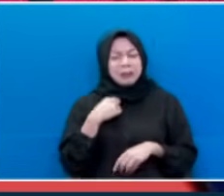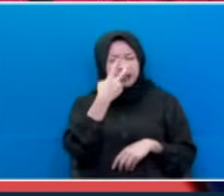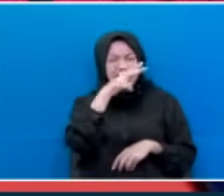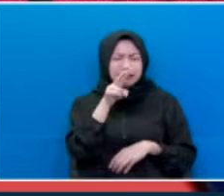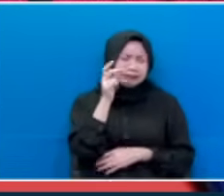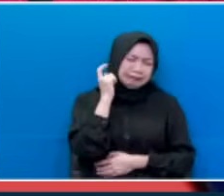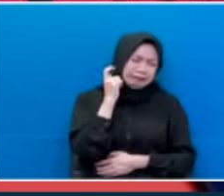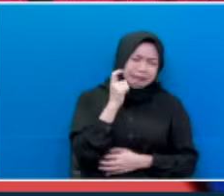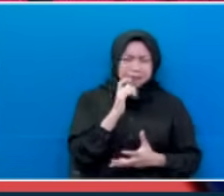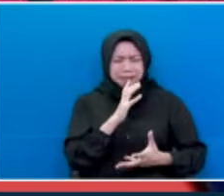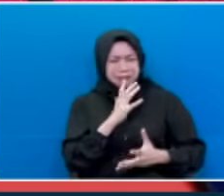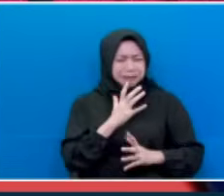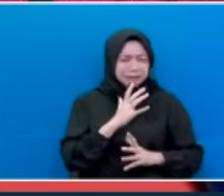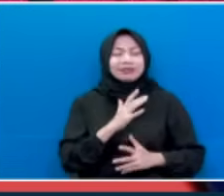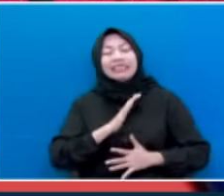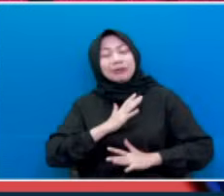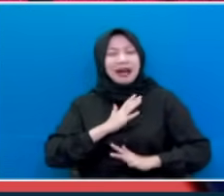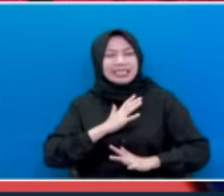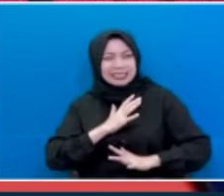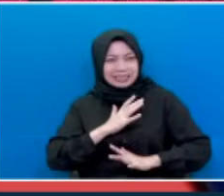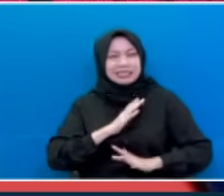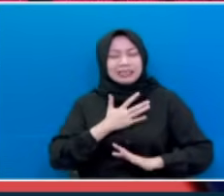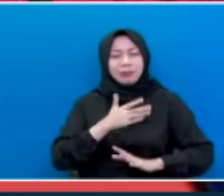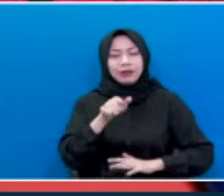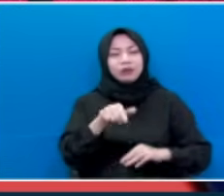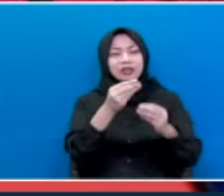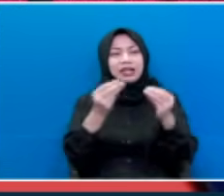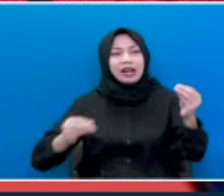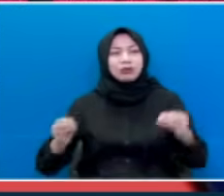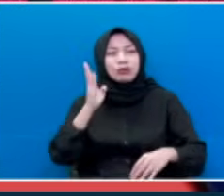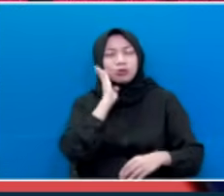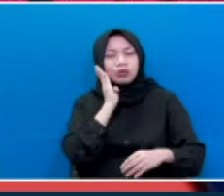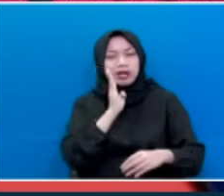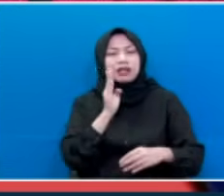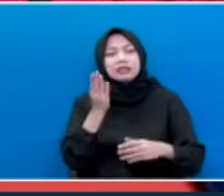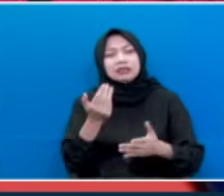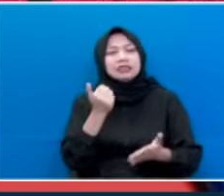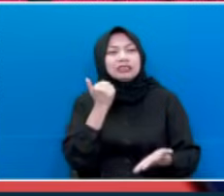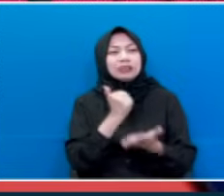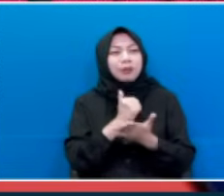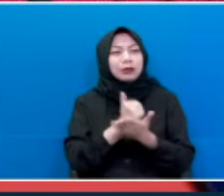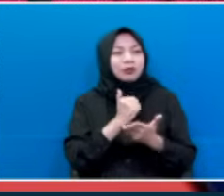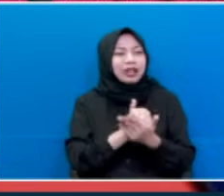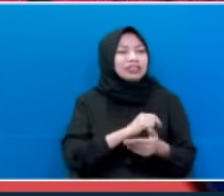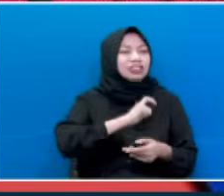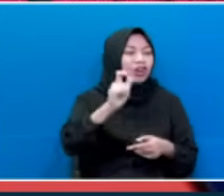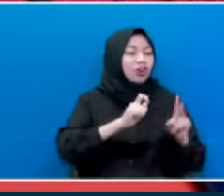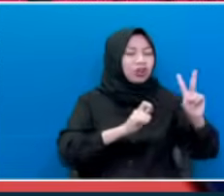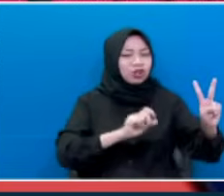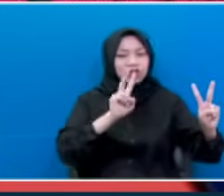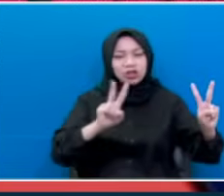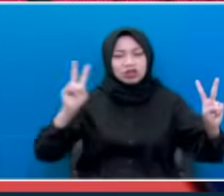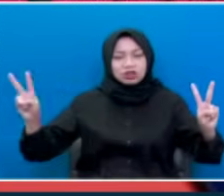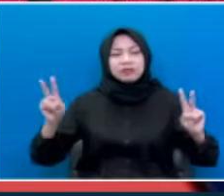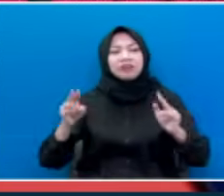eh jangan-jangan mereka yang anak muda ini enggak terlalu menjadikan isu